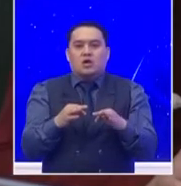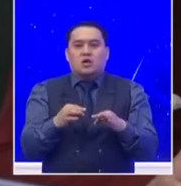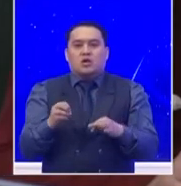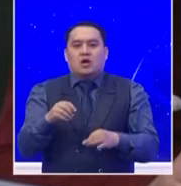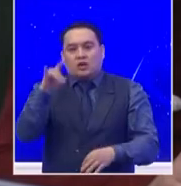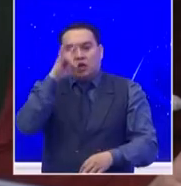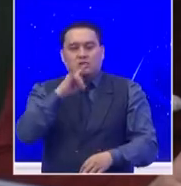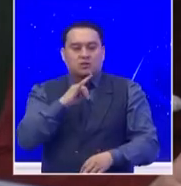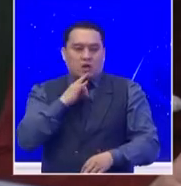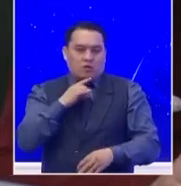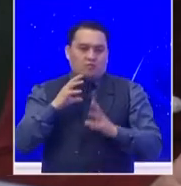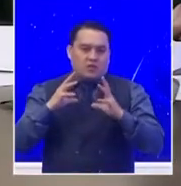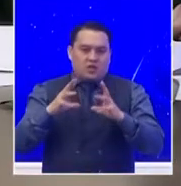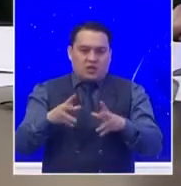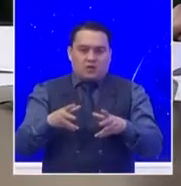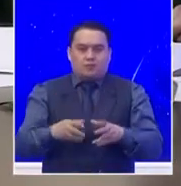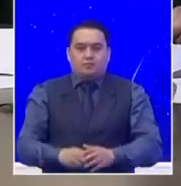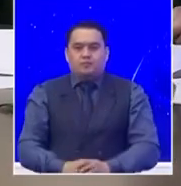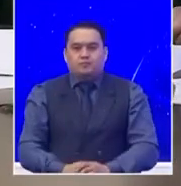роль Казахстана в мировом сообществе.